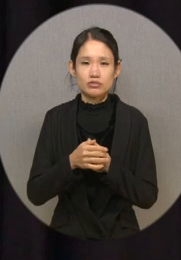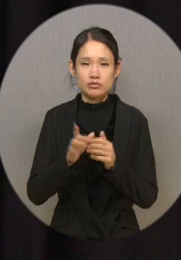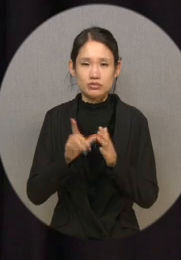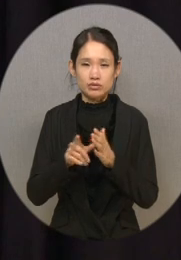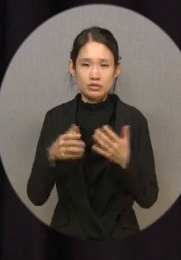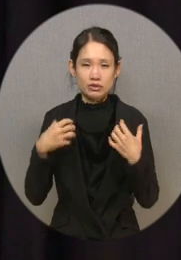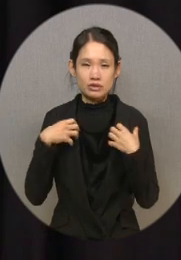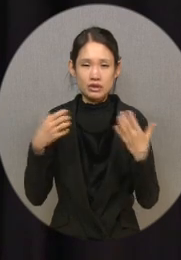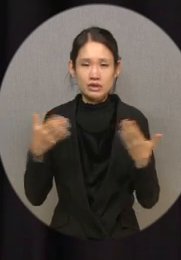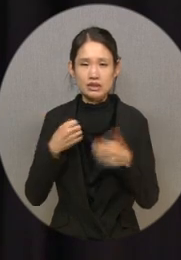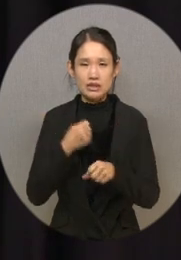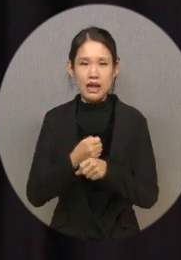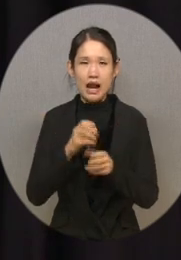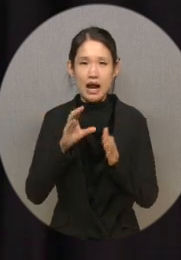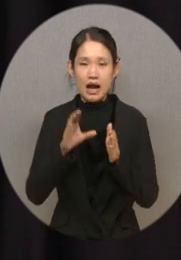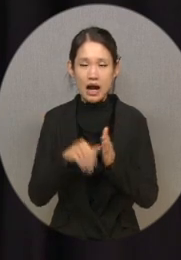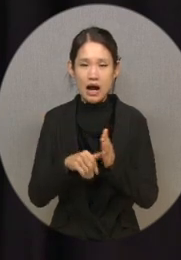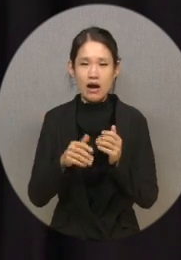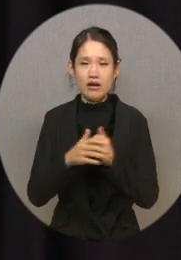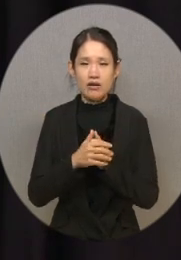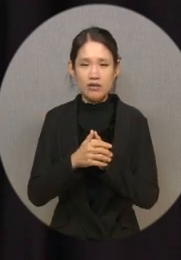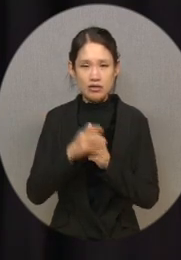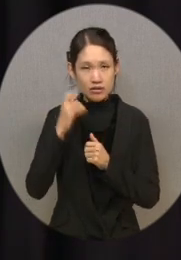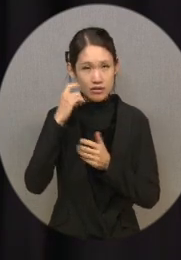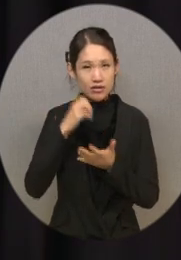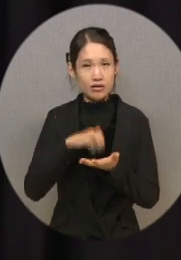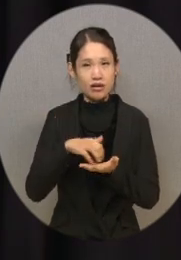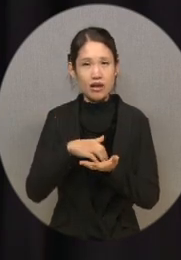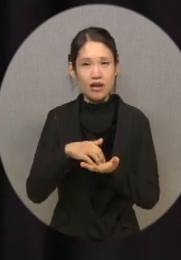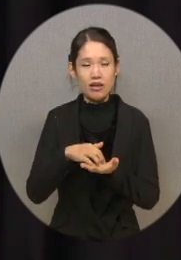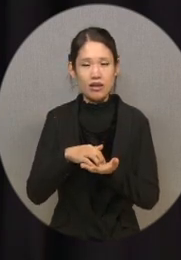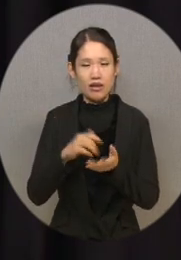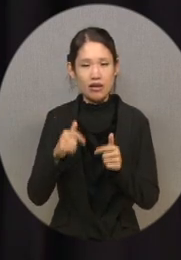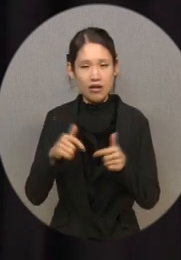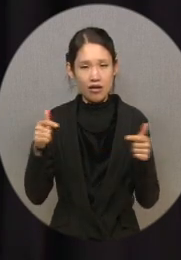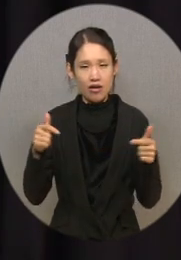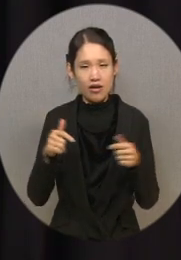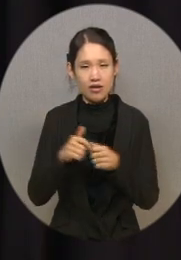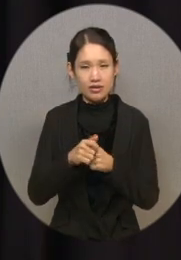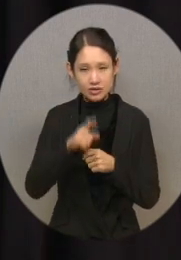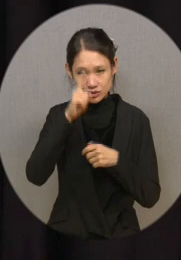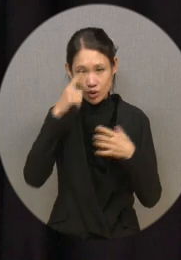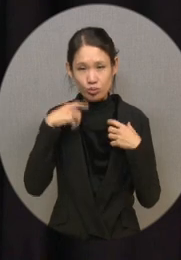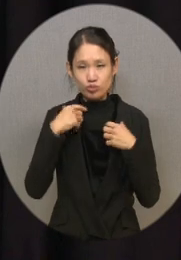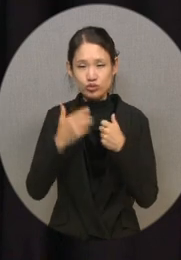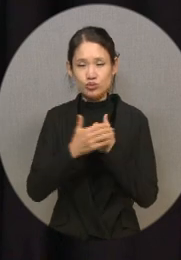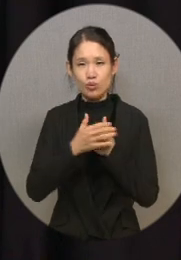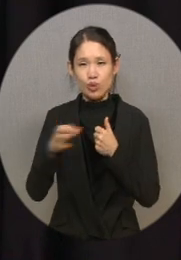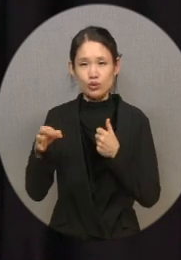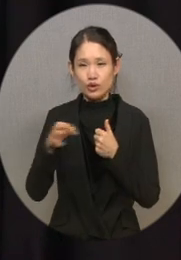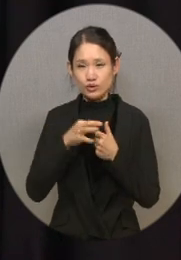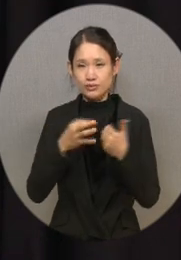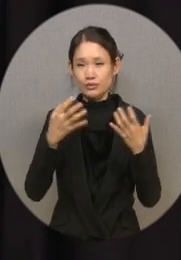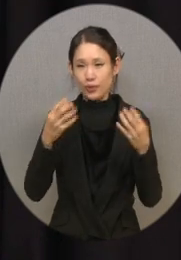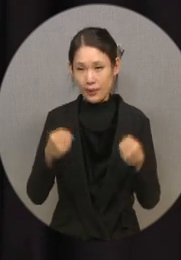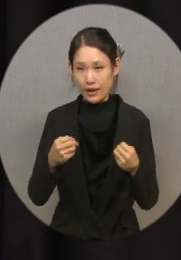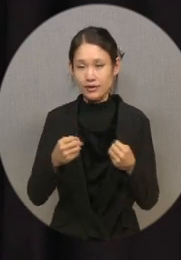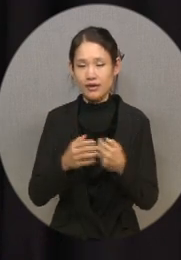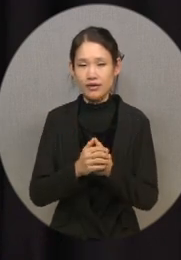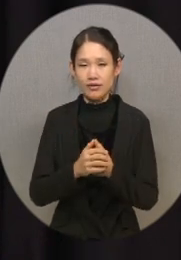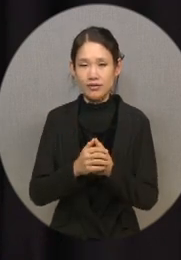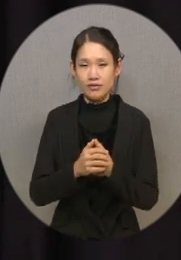하는 과정에서 예산 규모가 커지고 정부 보조도 많이 들어오게 됐어요. 그래서